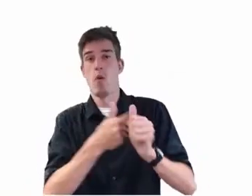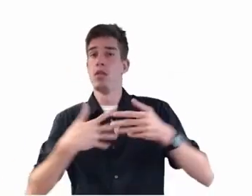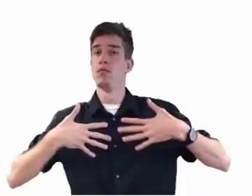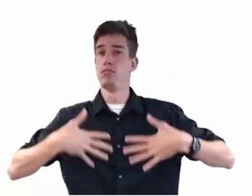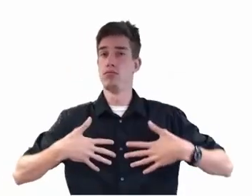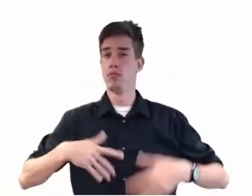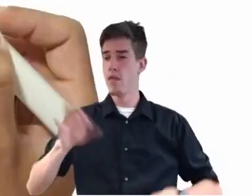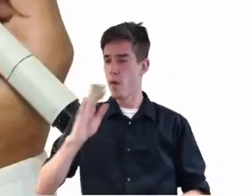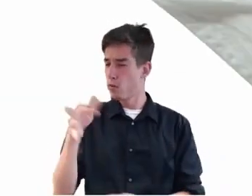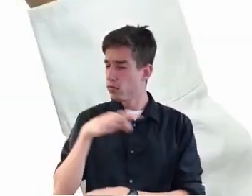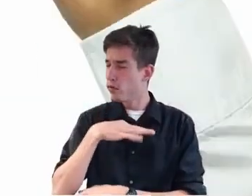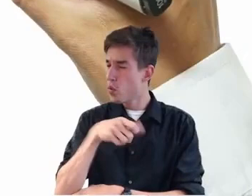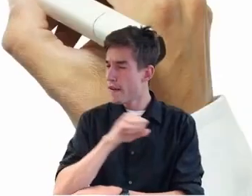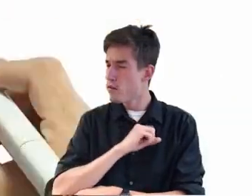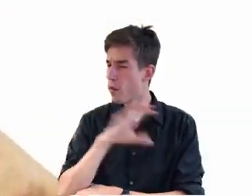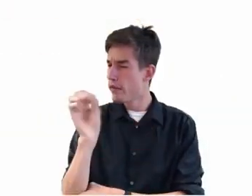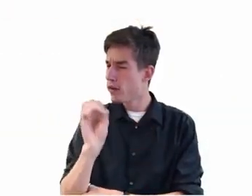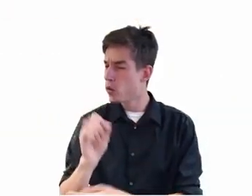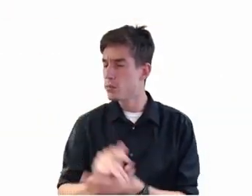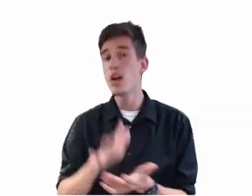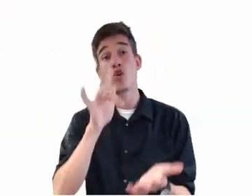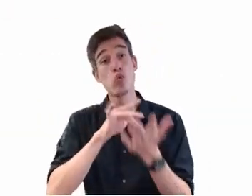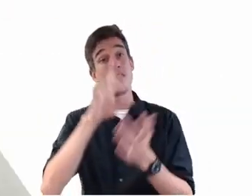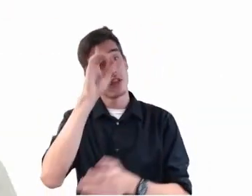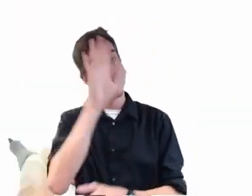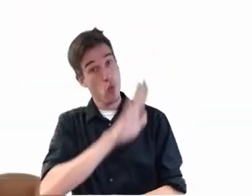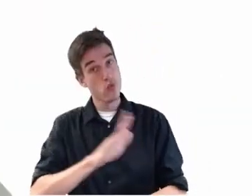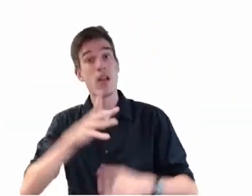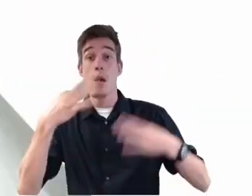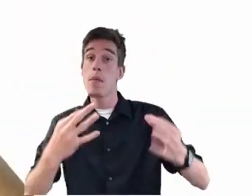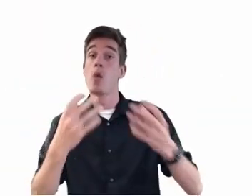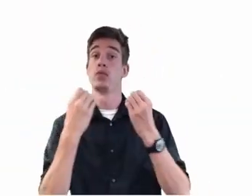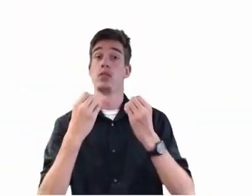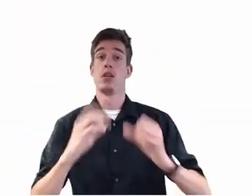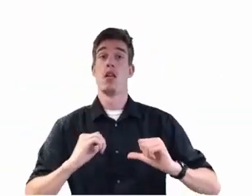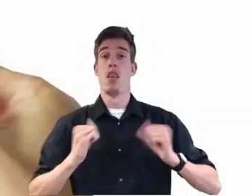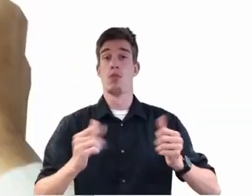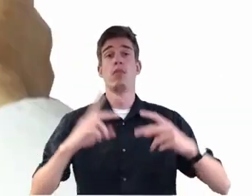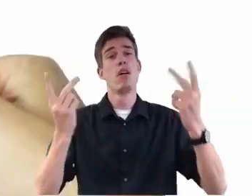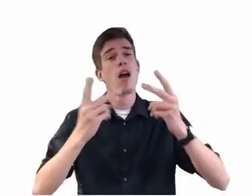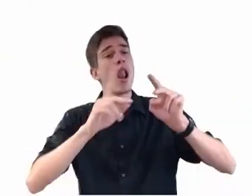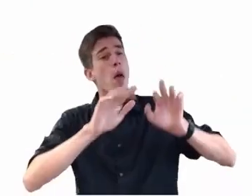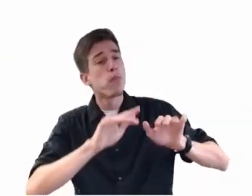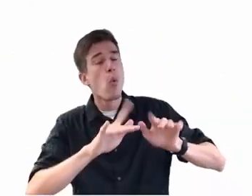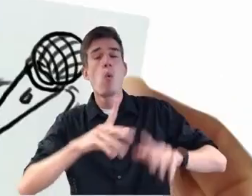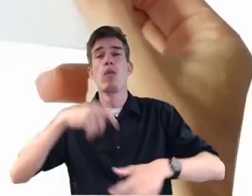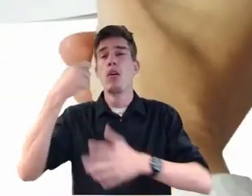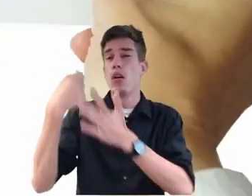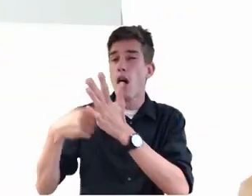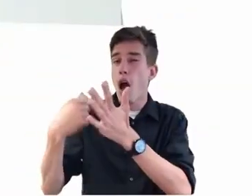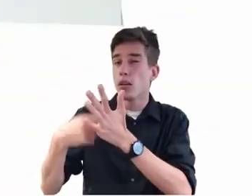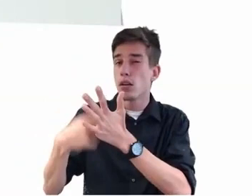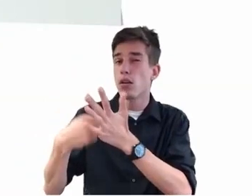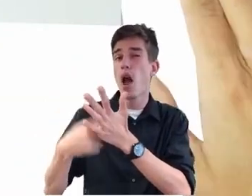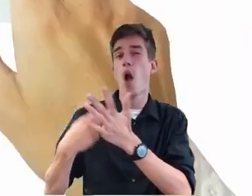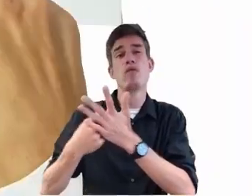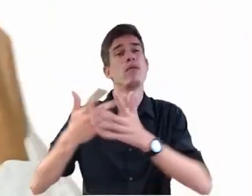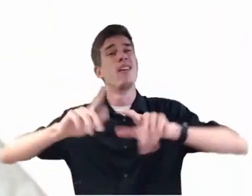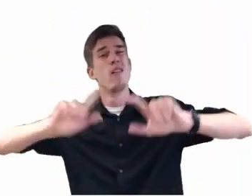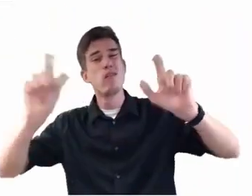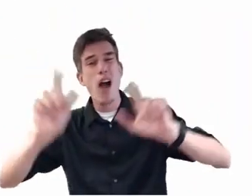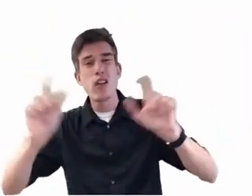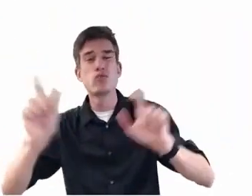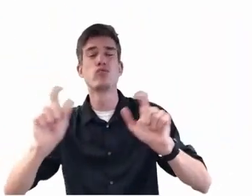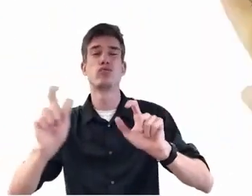das gut für uns alle damit wir in deutschland sicher leben egal ob im büro beim einkaufen bei veranstaltungen oder